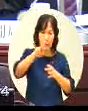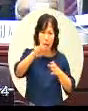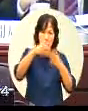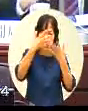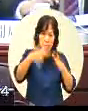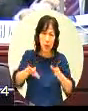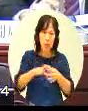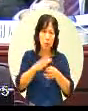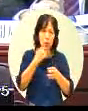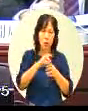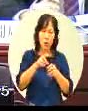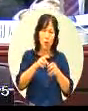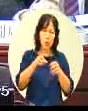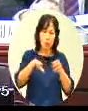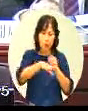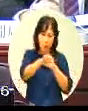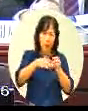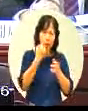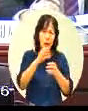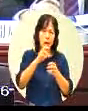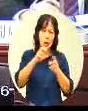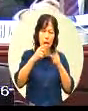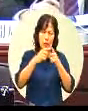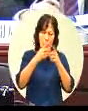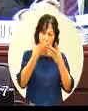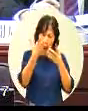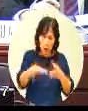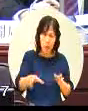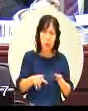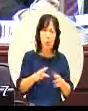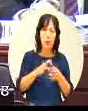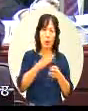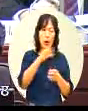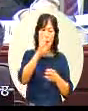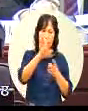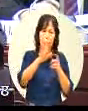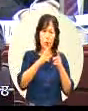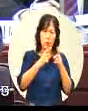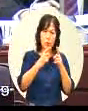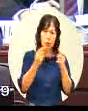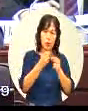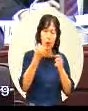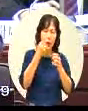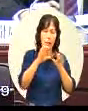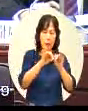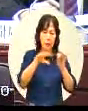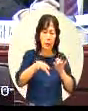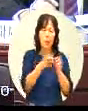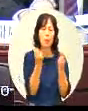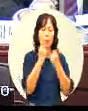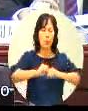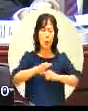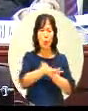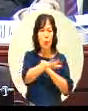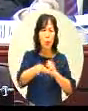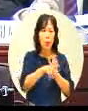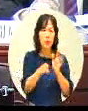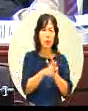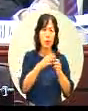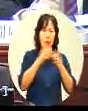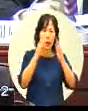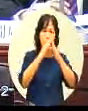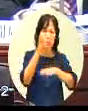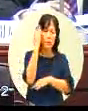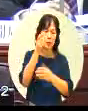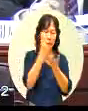2946平方公里，这人口密集，有些比较空旷，这市政府我都说